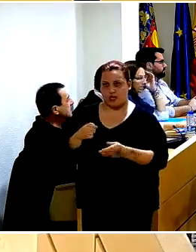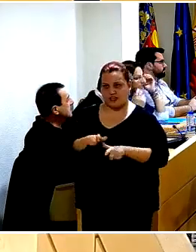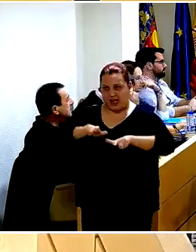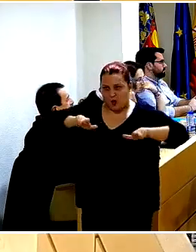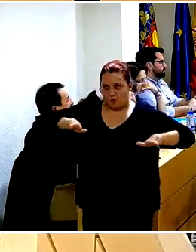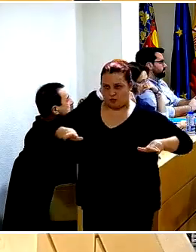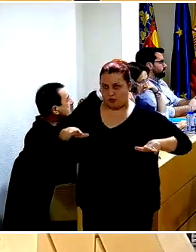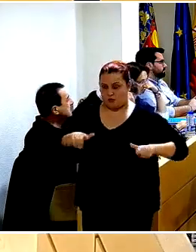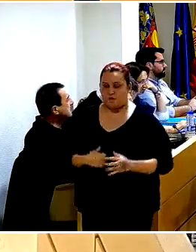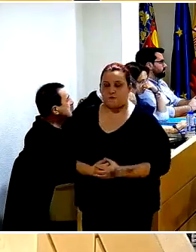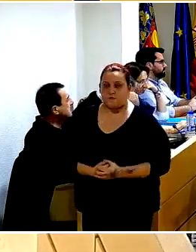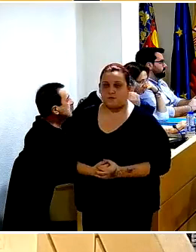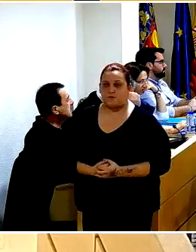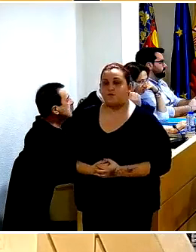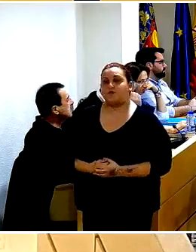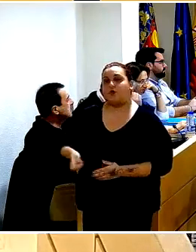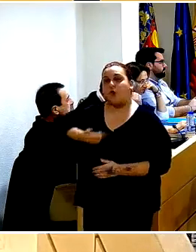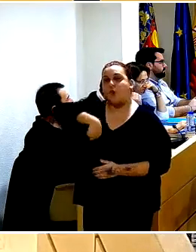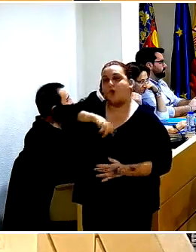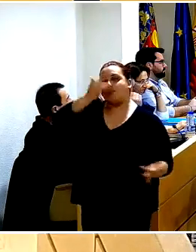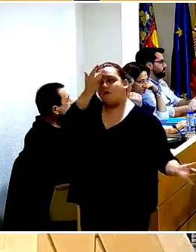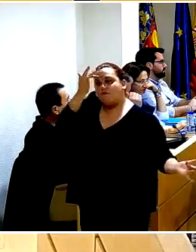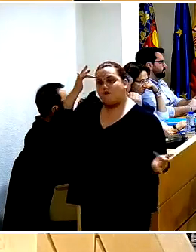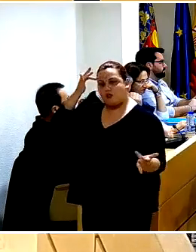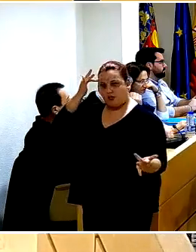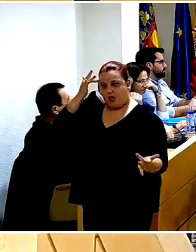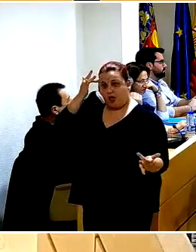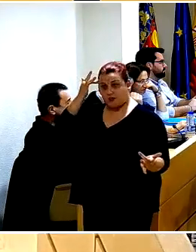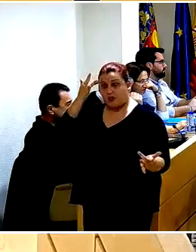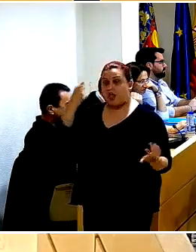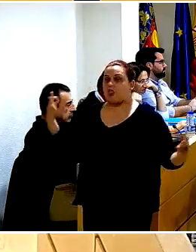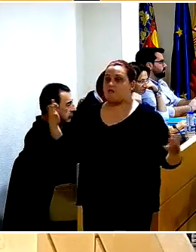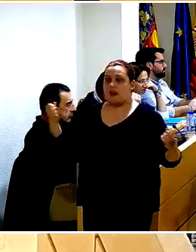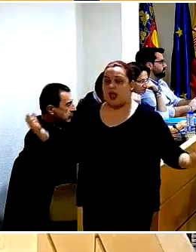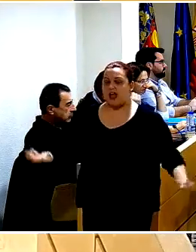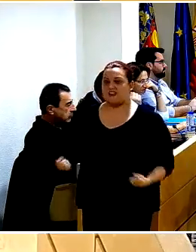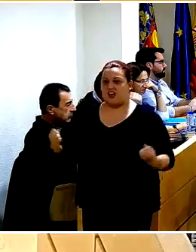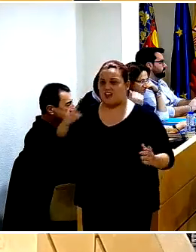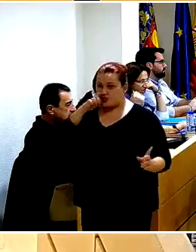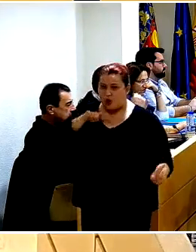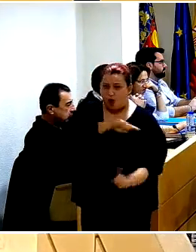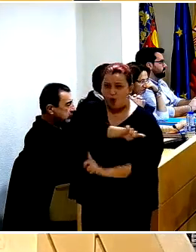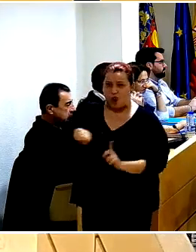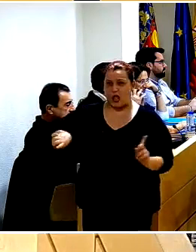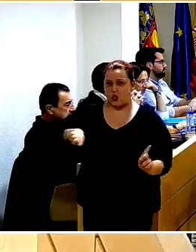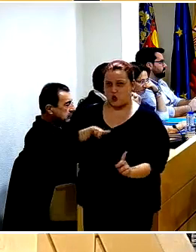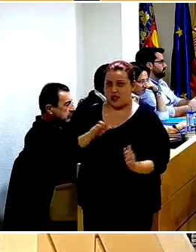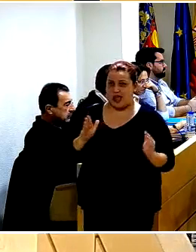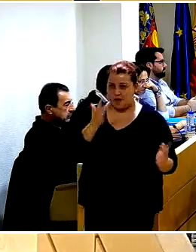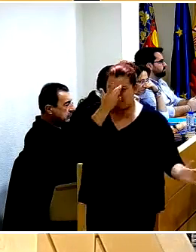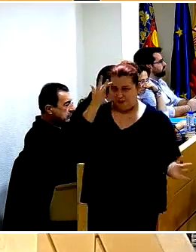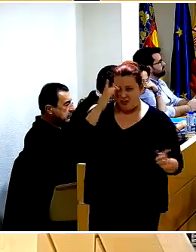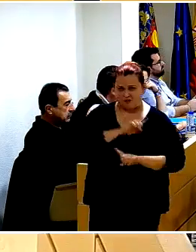otorguem. Les nostres falles, que realitzen activitats tot l'any, no sols en falles, on tantes